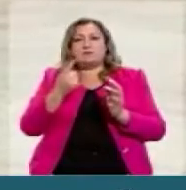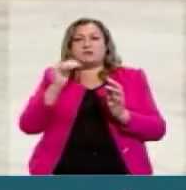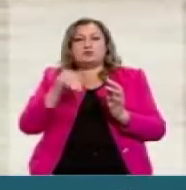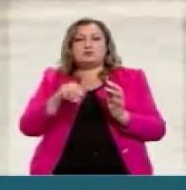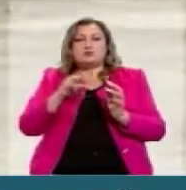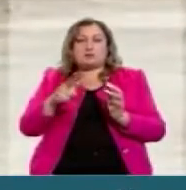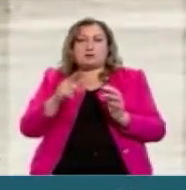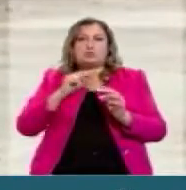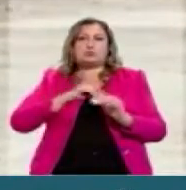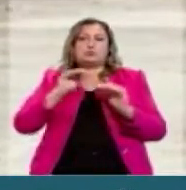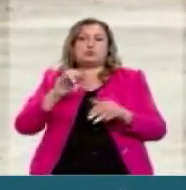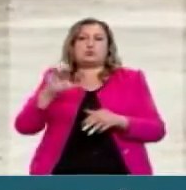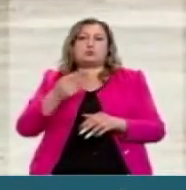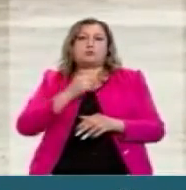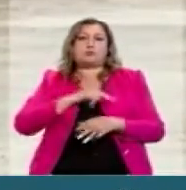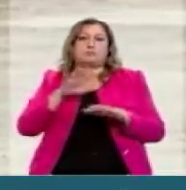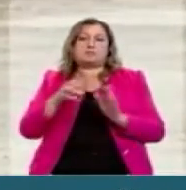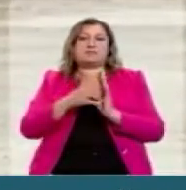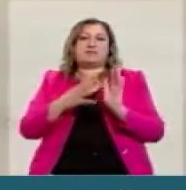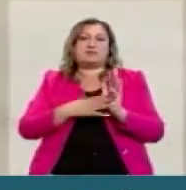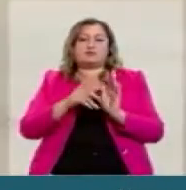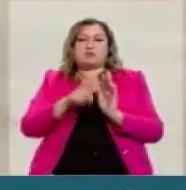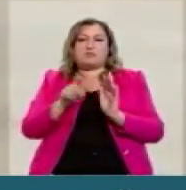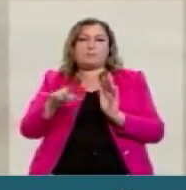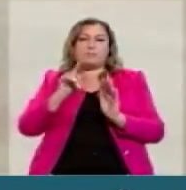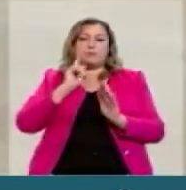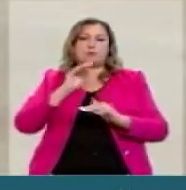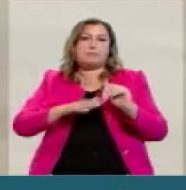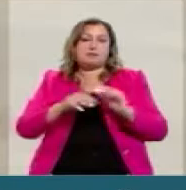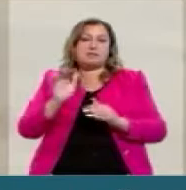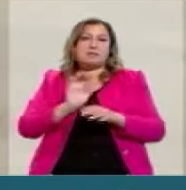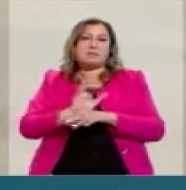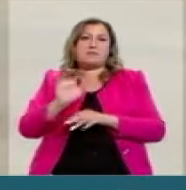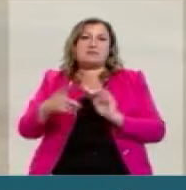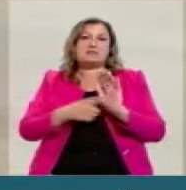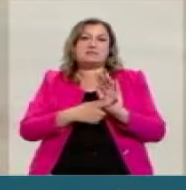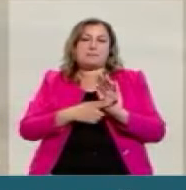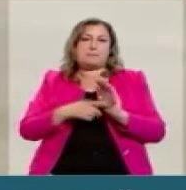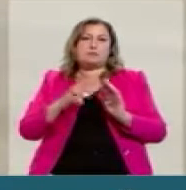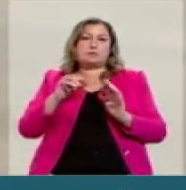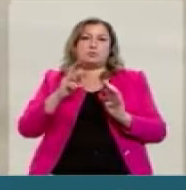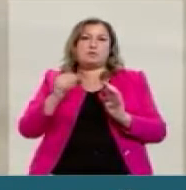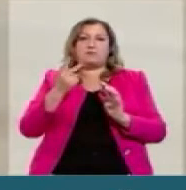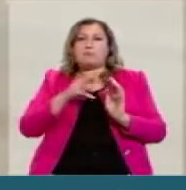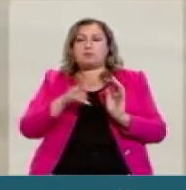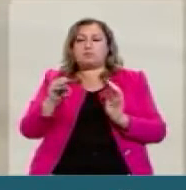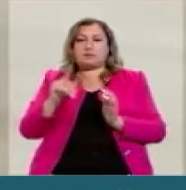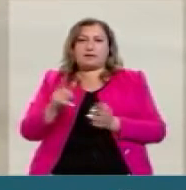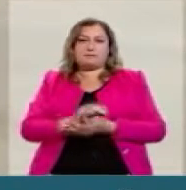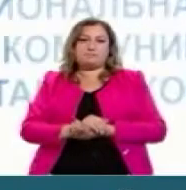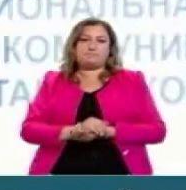тенге. Трудоустроено на социальные рабочие места 19 человек. На молодежную практику направлено 7 на сумму 2 миллиона